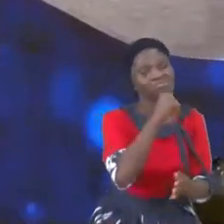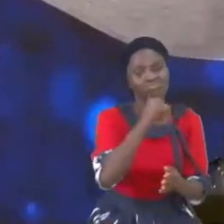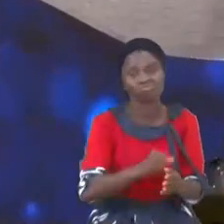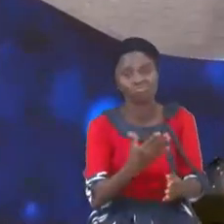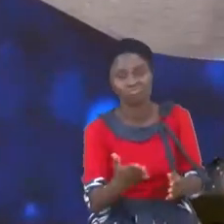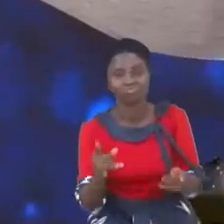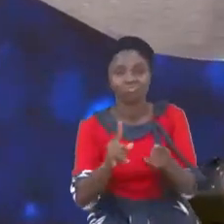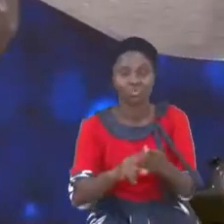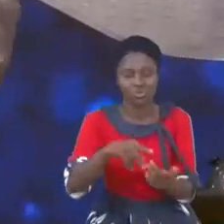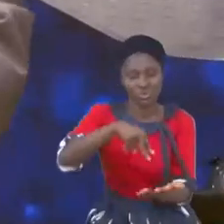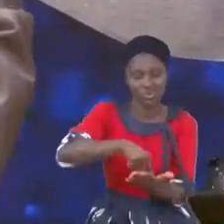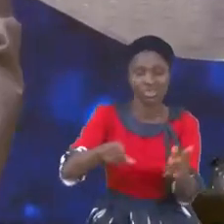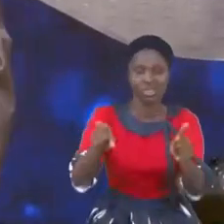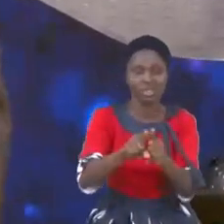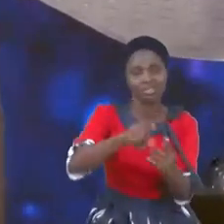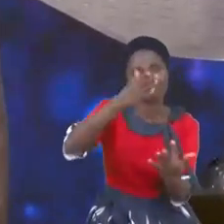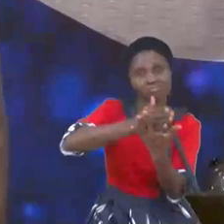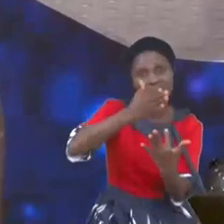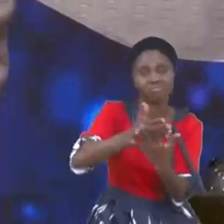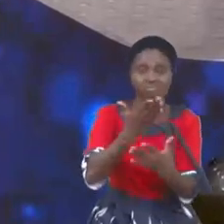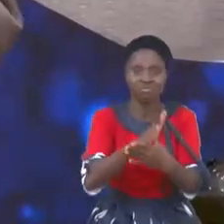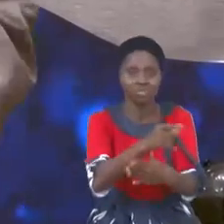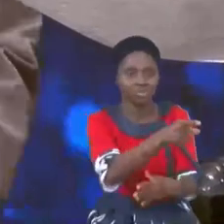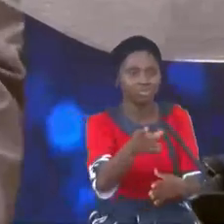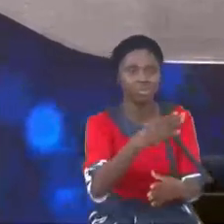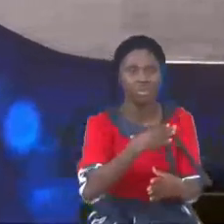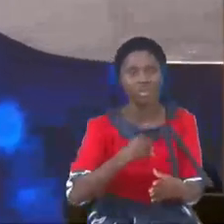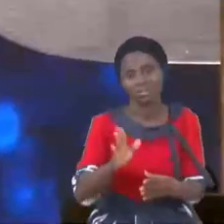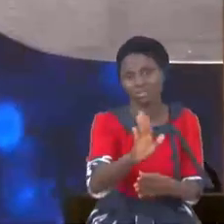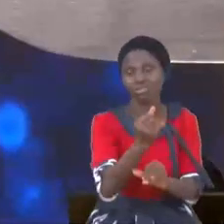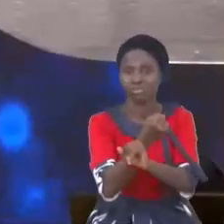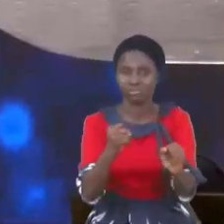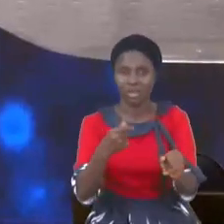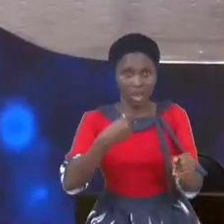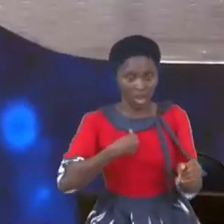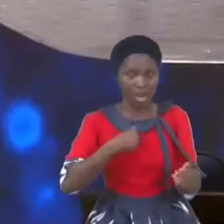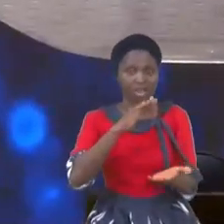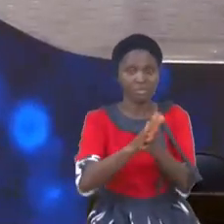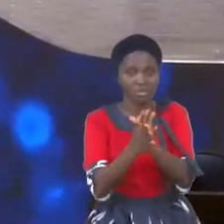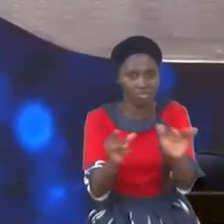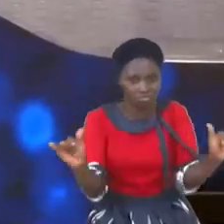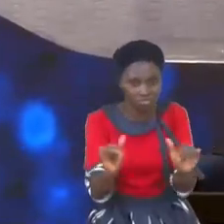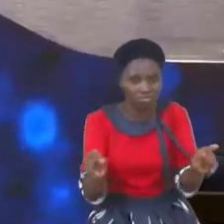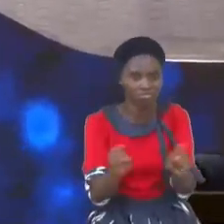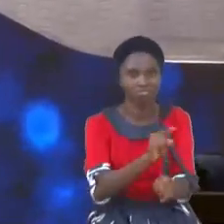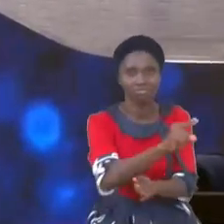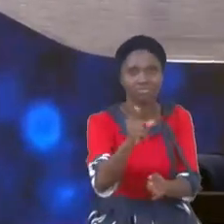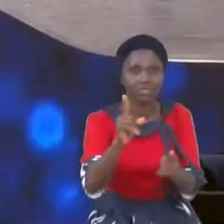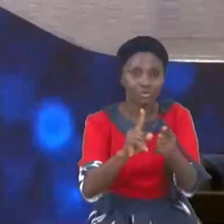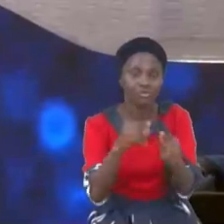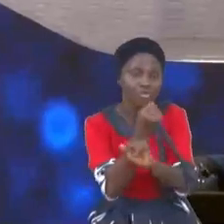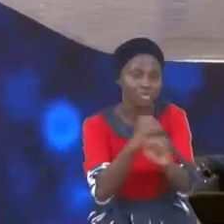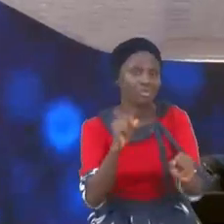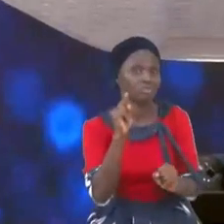d'entraver votre salut. Je suis devenu comme vous l'êtes, afin de vous sauver, afin de vous